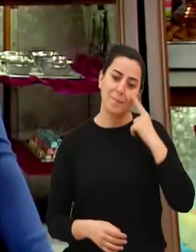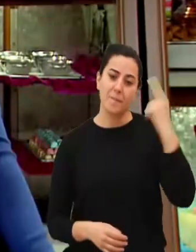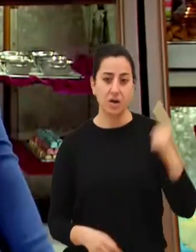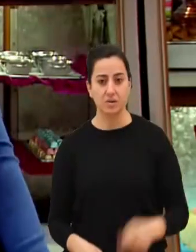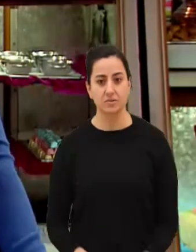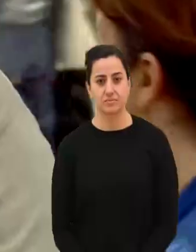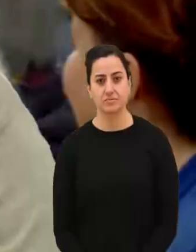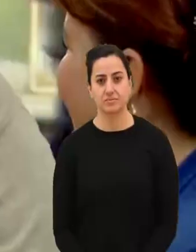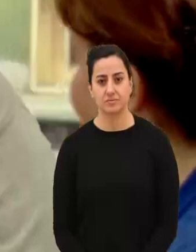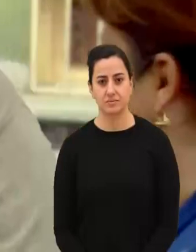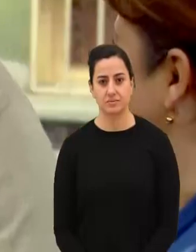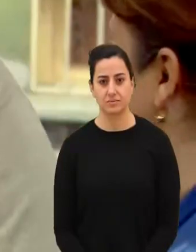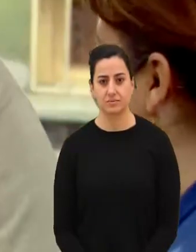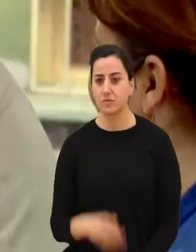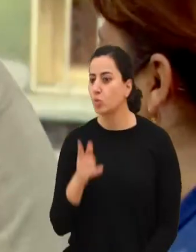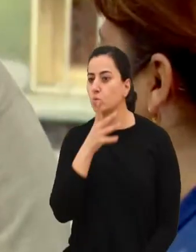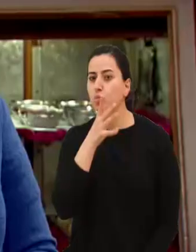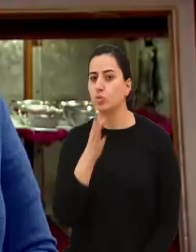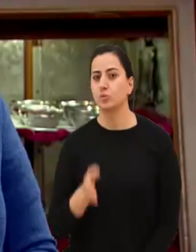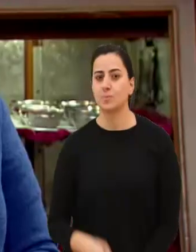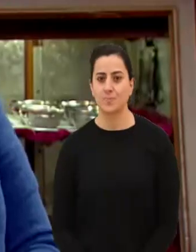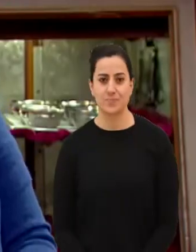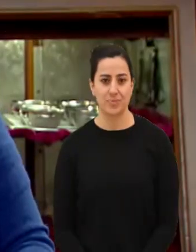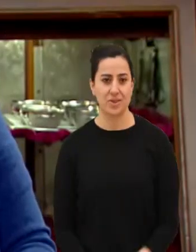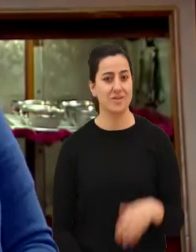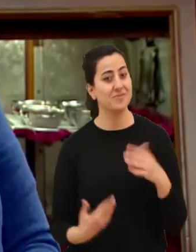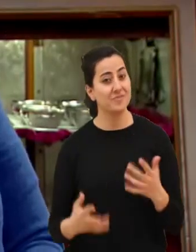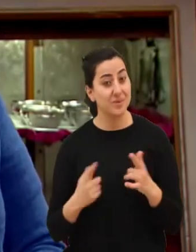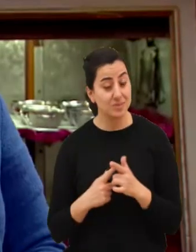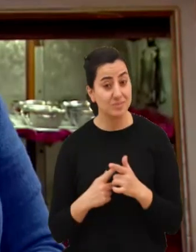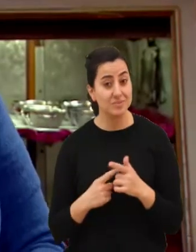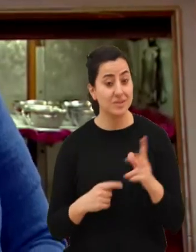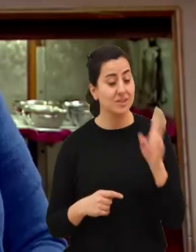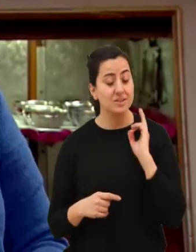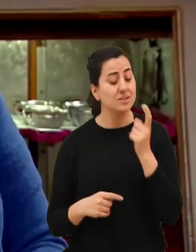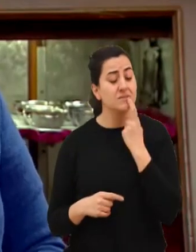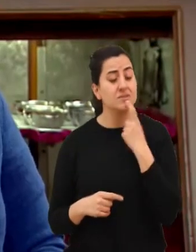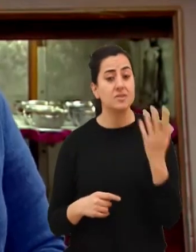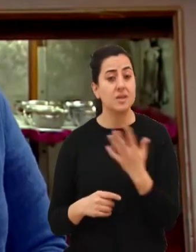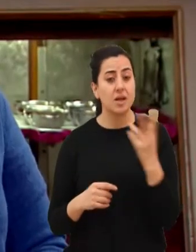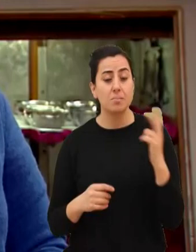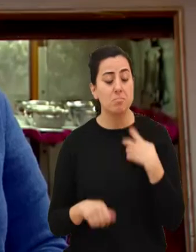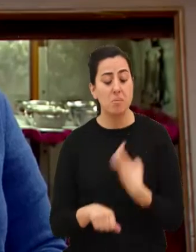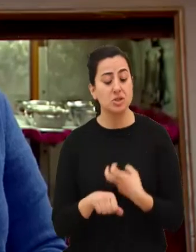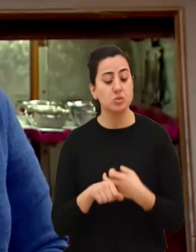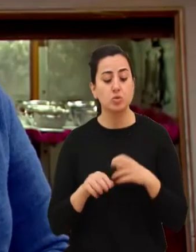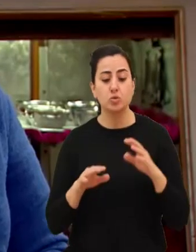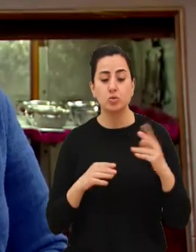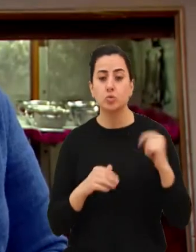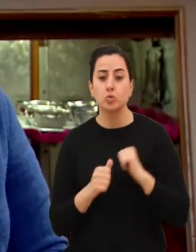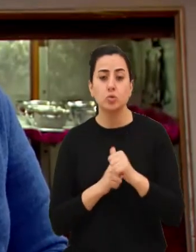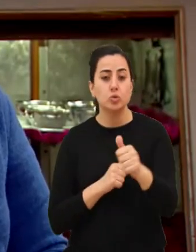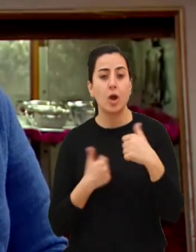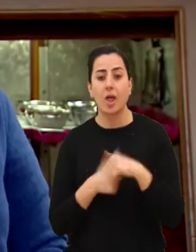gör. Nereden biliyorsun ya? Fehmi'ciğim, biz niye yıllardır maşallah böyle uzun